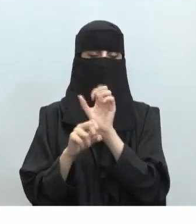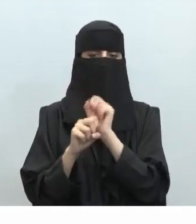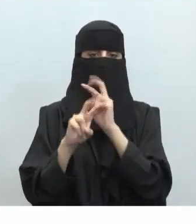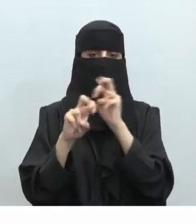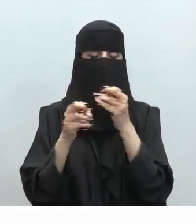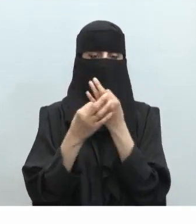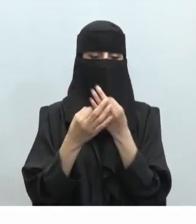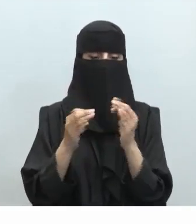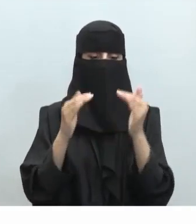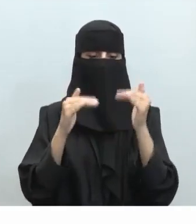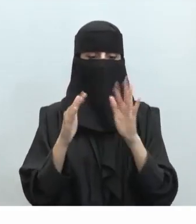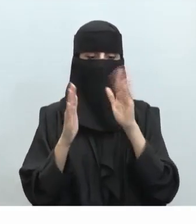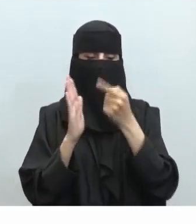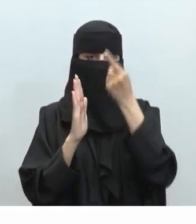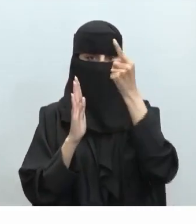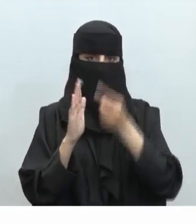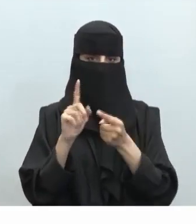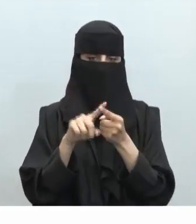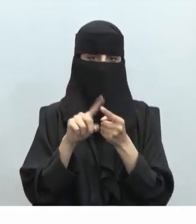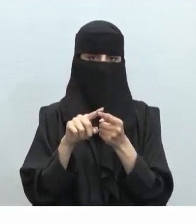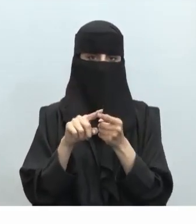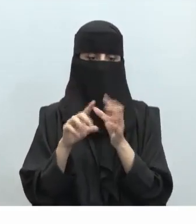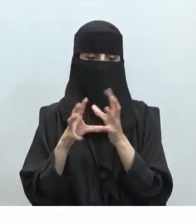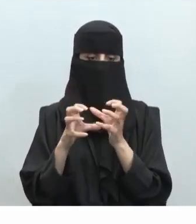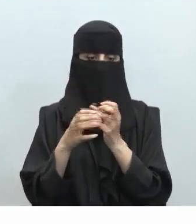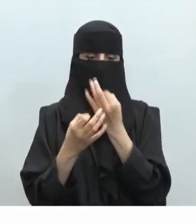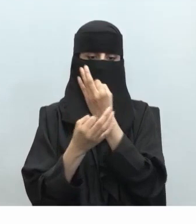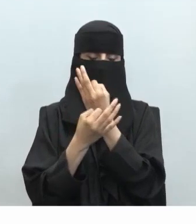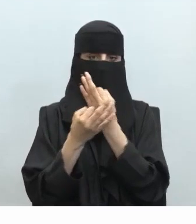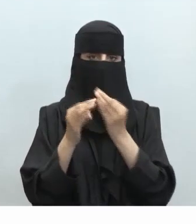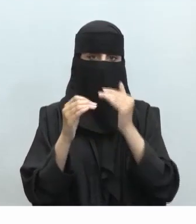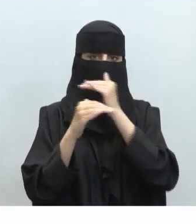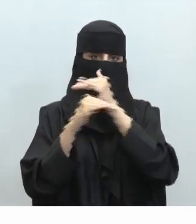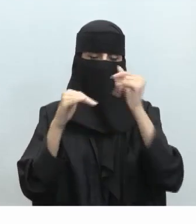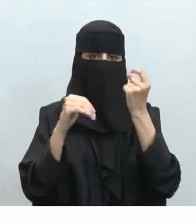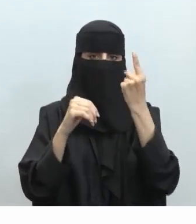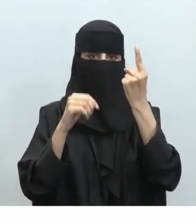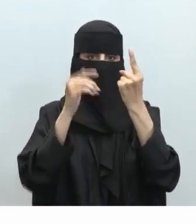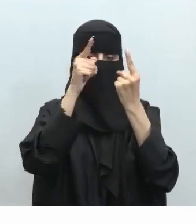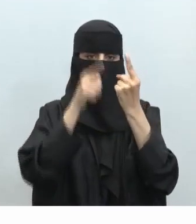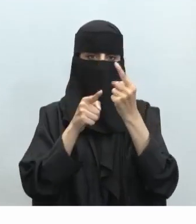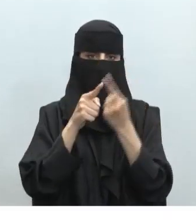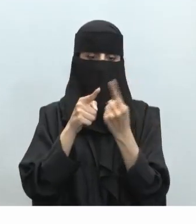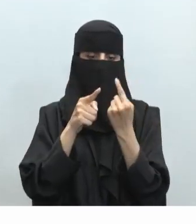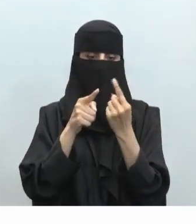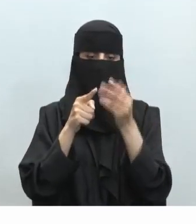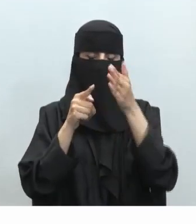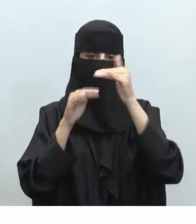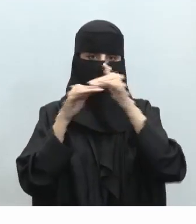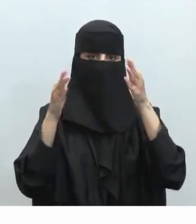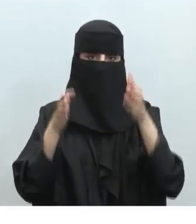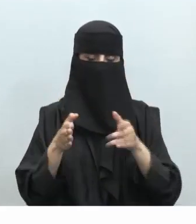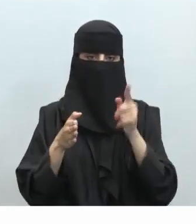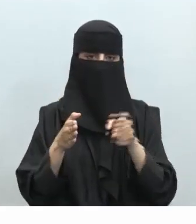عام هنا هذا الخط عندما نعبر عنه هو يعبر عن جيل بمعنى هذا جيل هنا الجيل الاول هنا الجيل الثاني وهذه الارقام اليونانيه هي